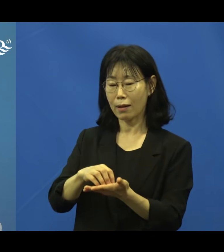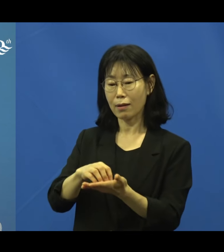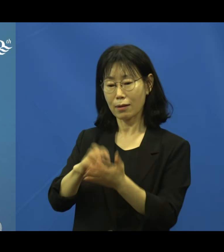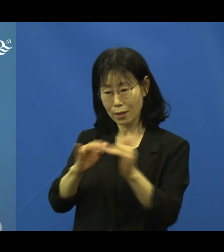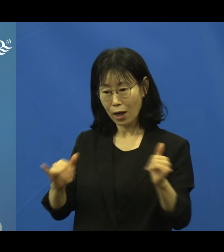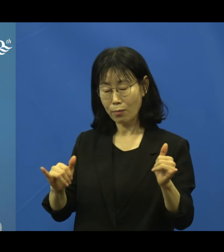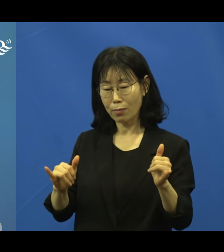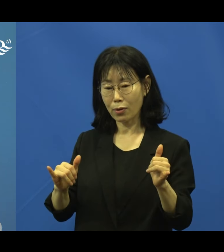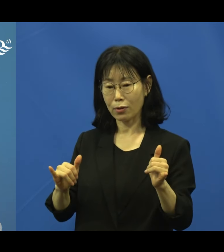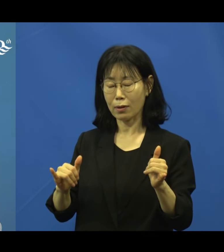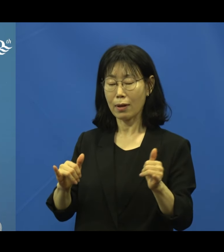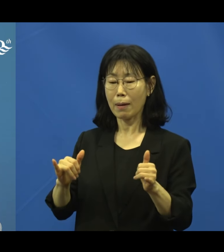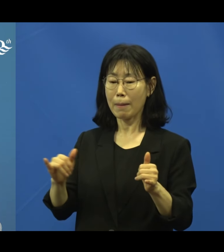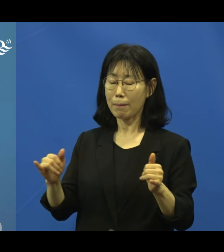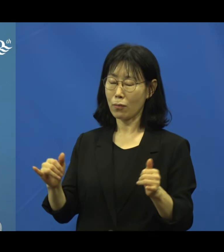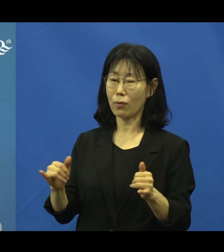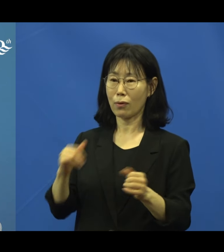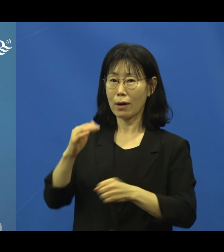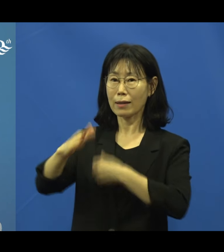여러분들이 복음을 더 설명하면 됩니다.